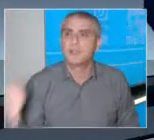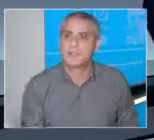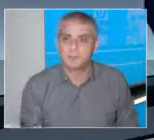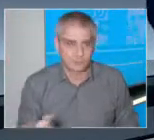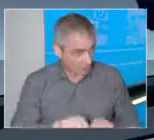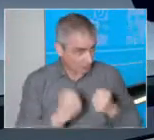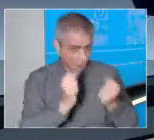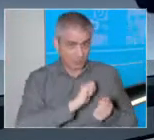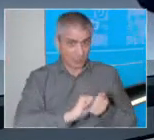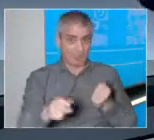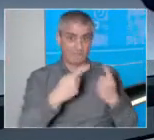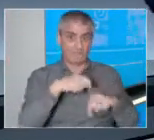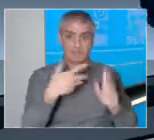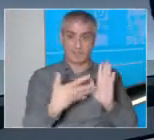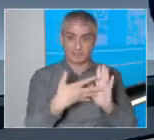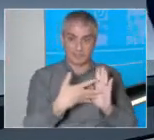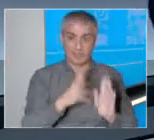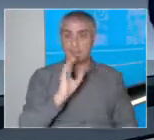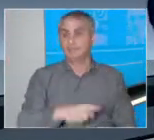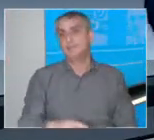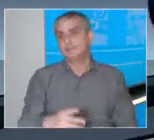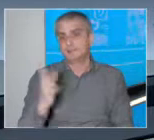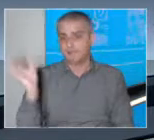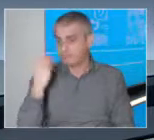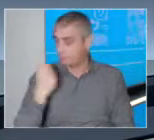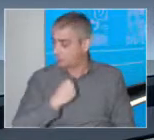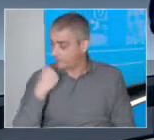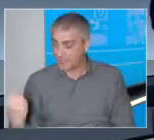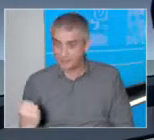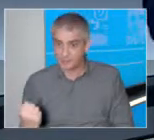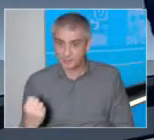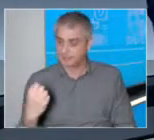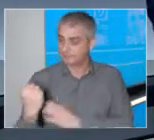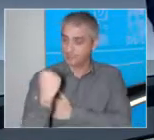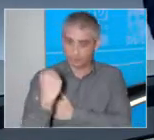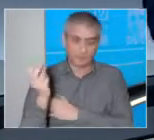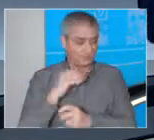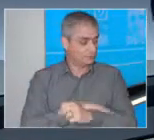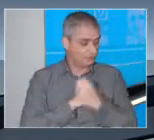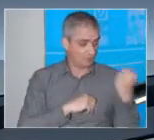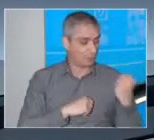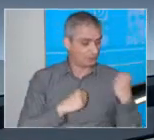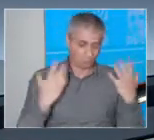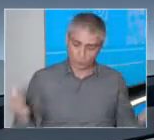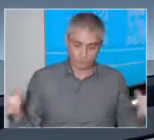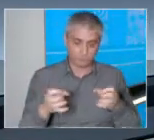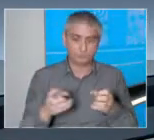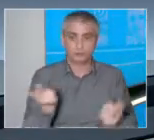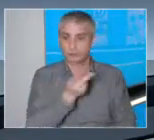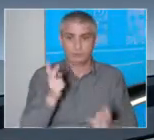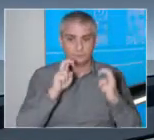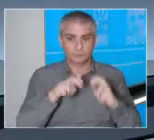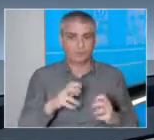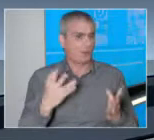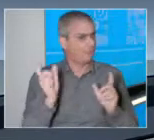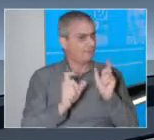תשחית את ועדת החקירה, ותהפוך אותה גם למדורה פוליטית. תביא גורם מימין בר סמכה, תביא גורם משמאל בר סמכה, וששניים ישבו בתוך